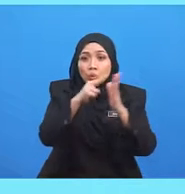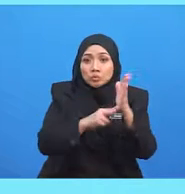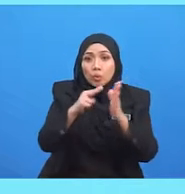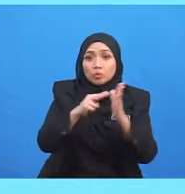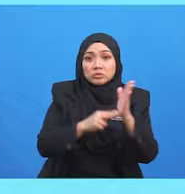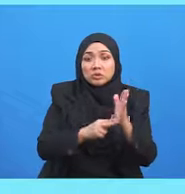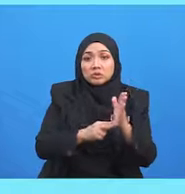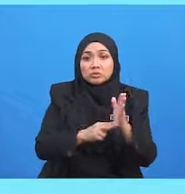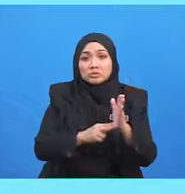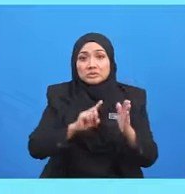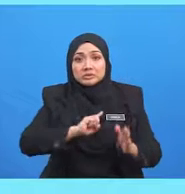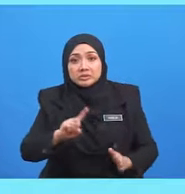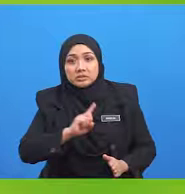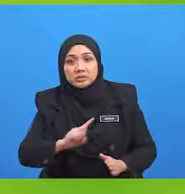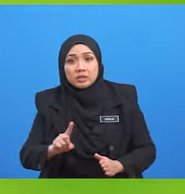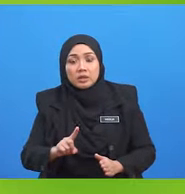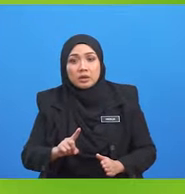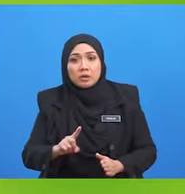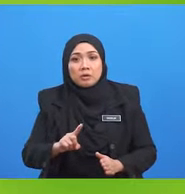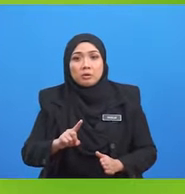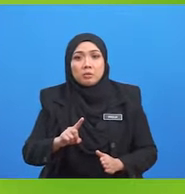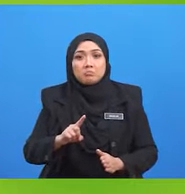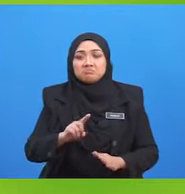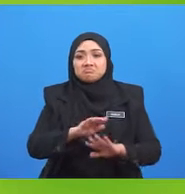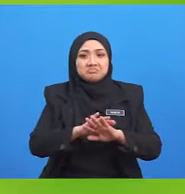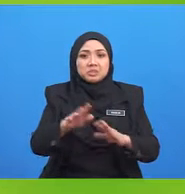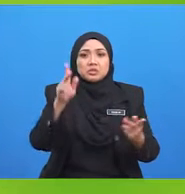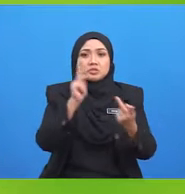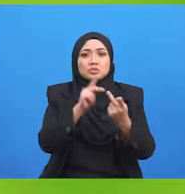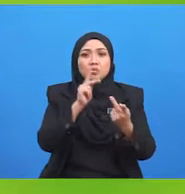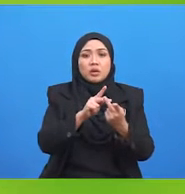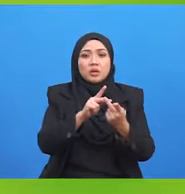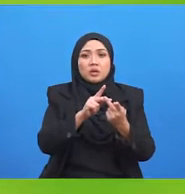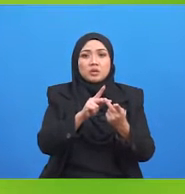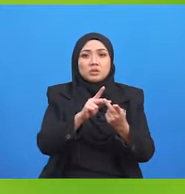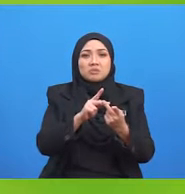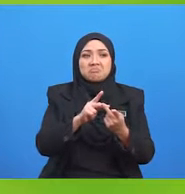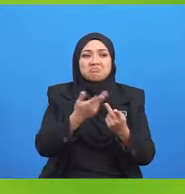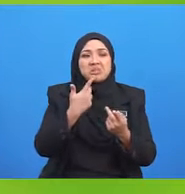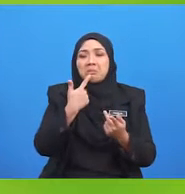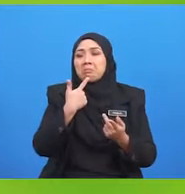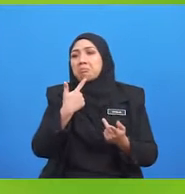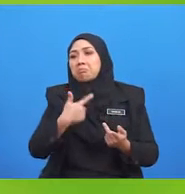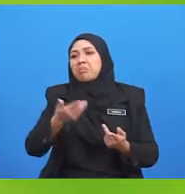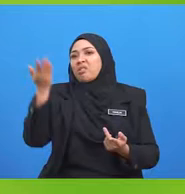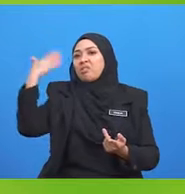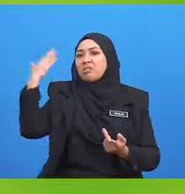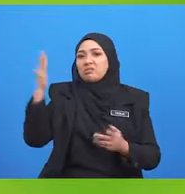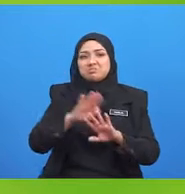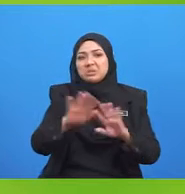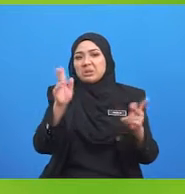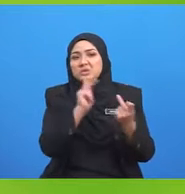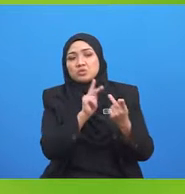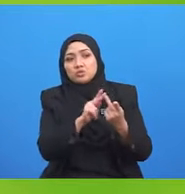dan tidak sesuai diamalkan. Jadi murid-murid, kita perlulah sama-sama untuk memelihara tingkah